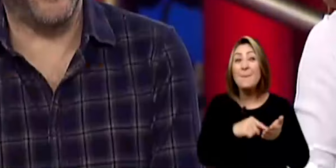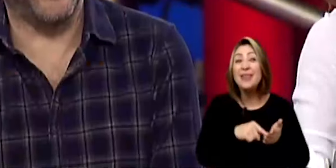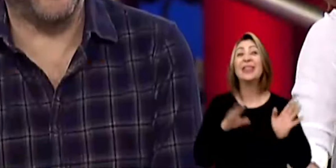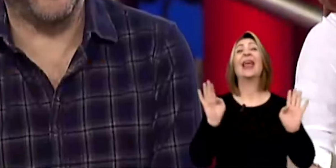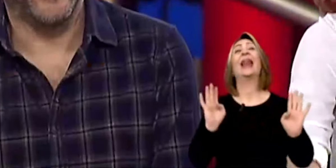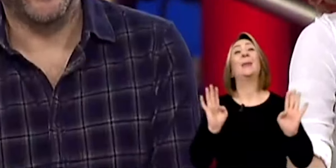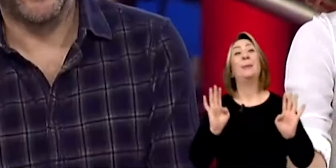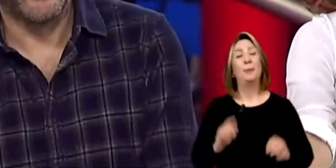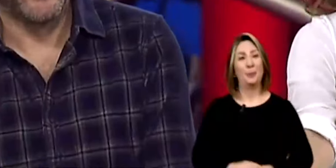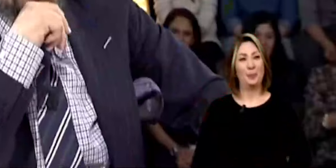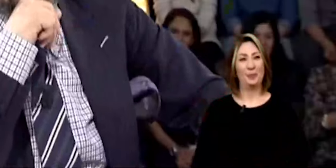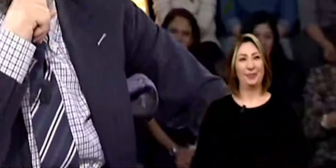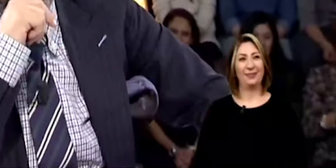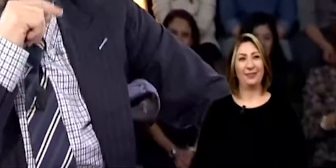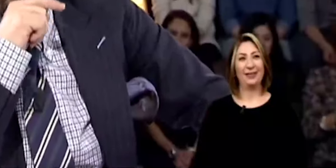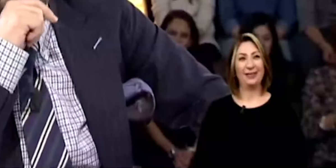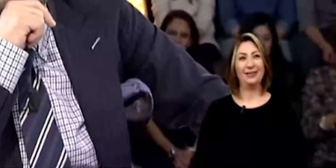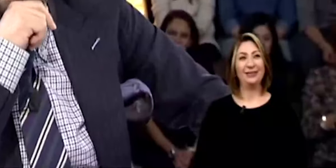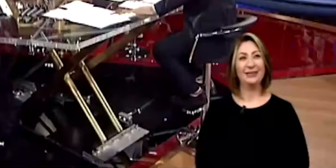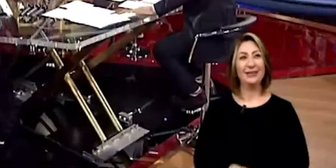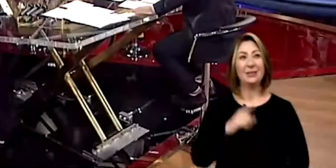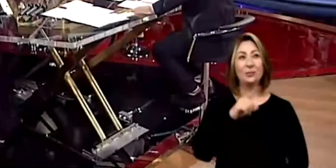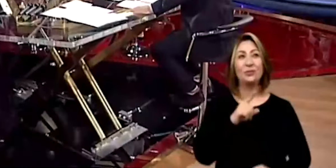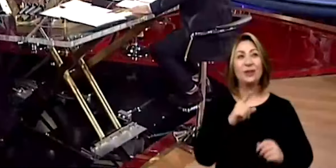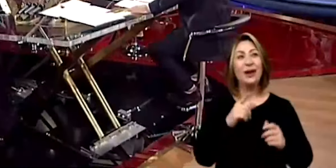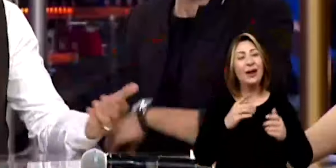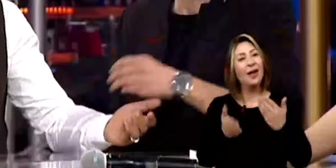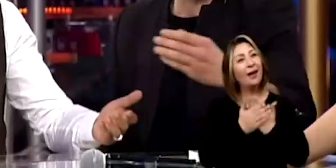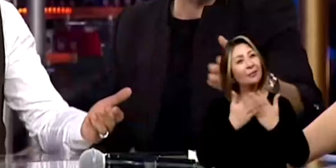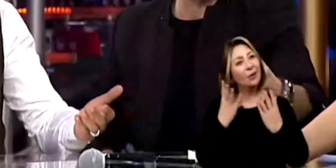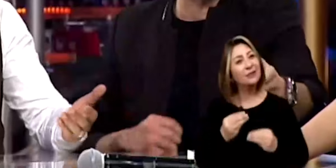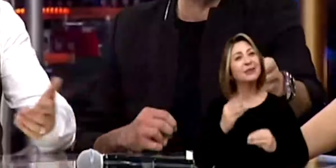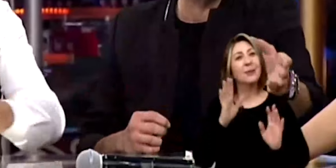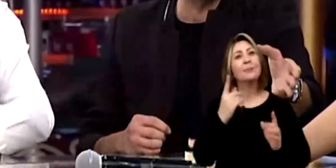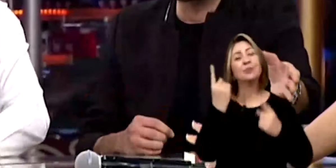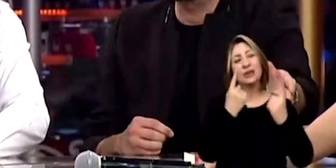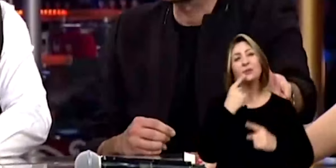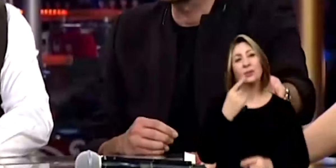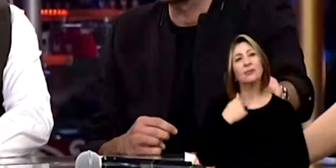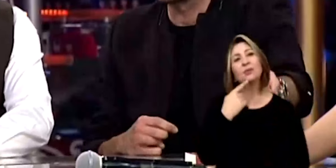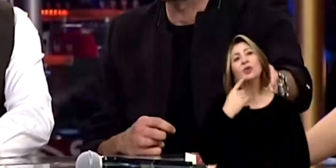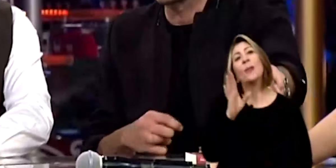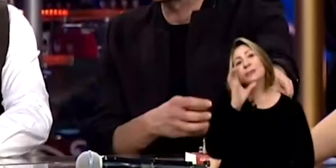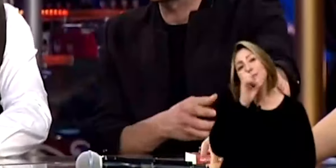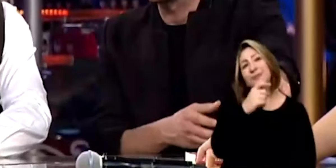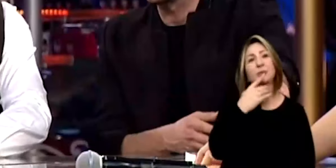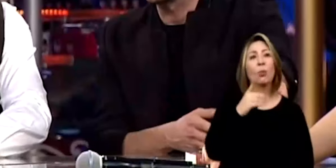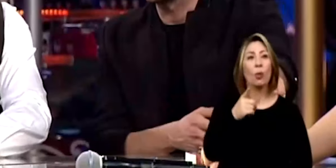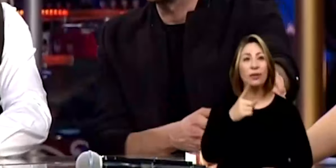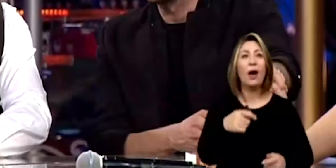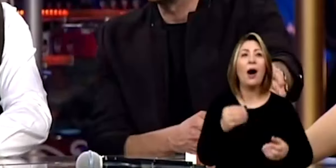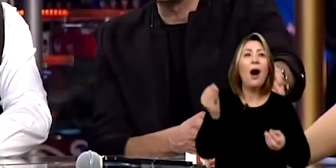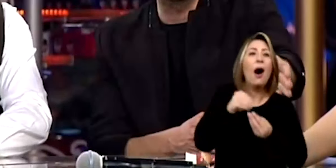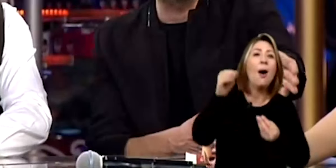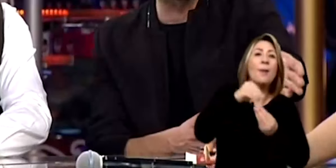Yani. Açıkça söyleyeyim. Bülent'ten evet de emin değilim. O da çanak tuttu bu mevzuya. Ya hiç evet bir şeyler söyledim. Şimdi hiç de söylemedim diyemeyeceğim ama bu kadar da